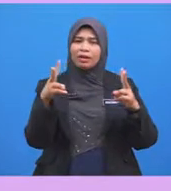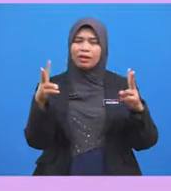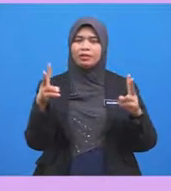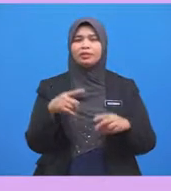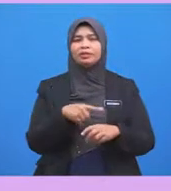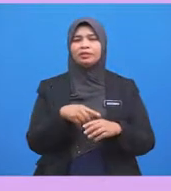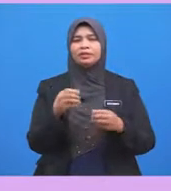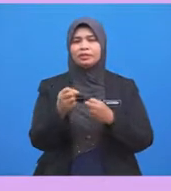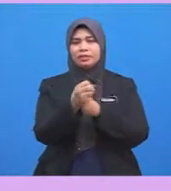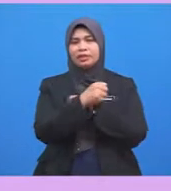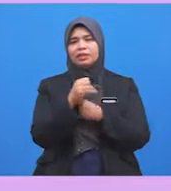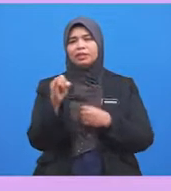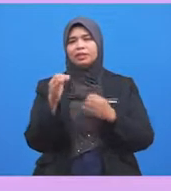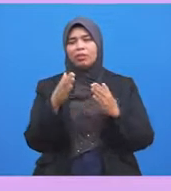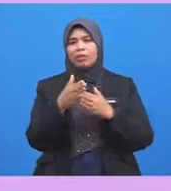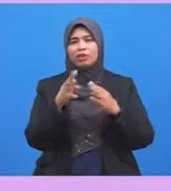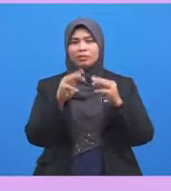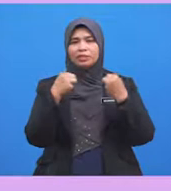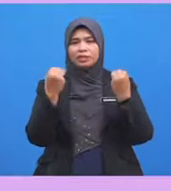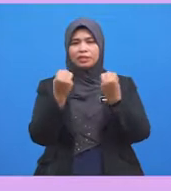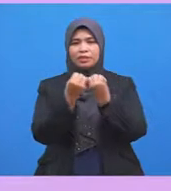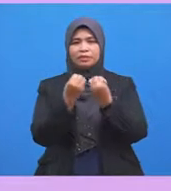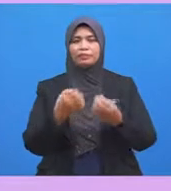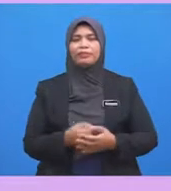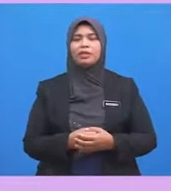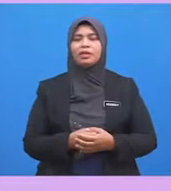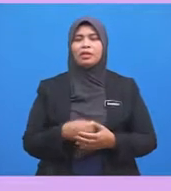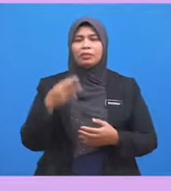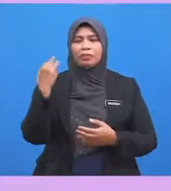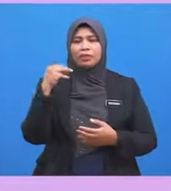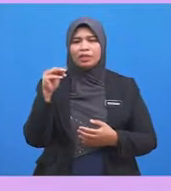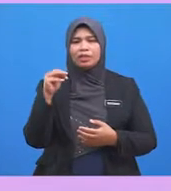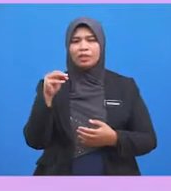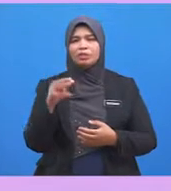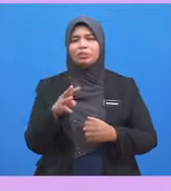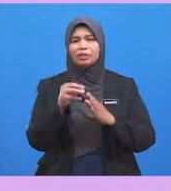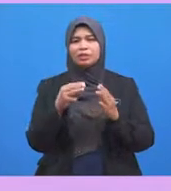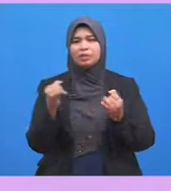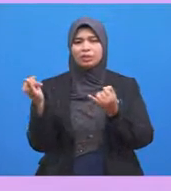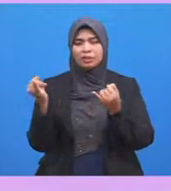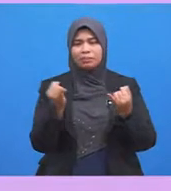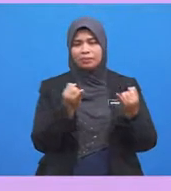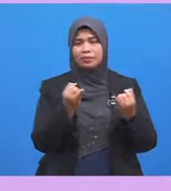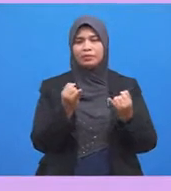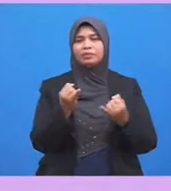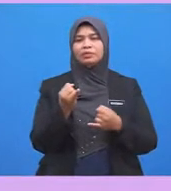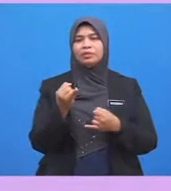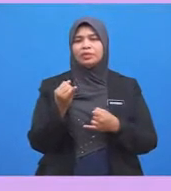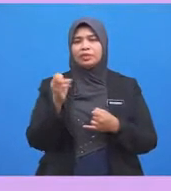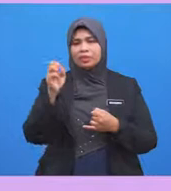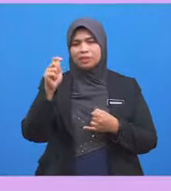disanjungi oleh masyarakat setempat. Beliau menjemput Stella dan